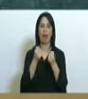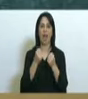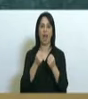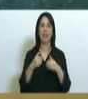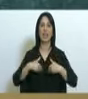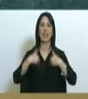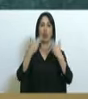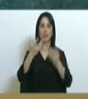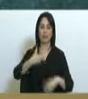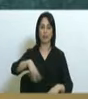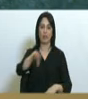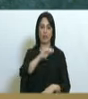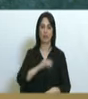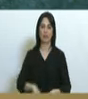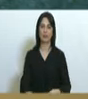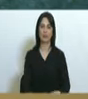გილოცავთ ყველას.